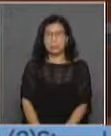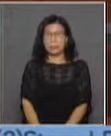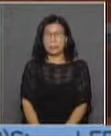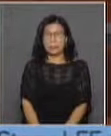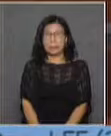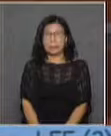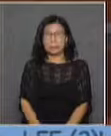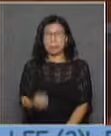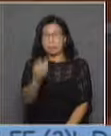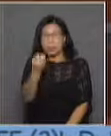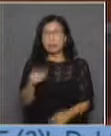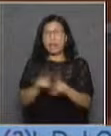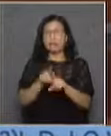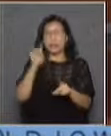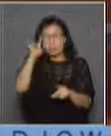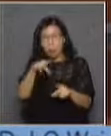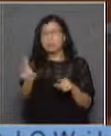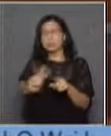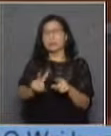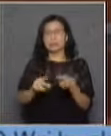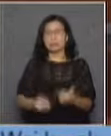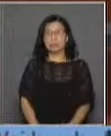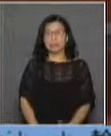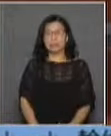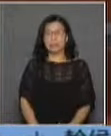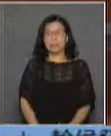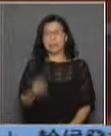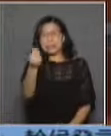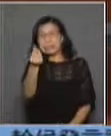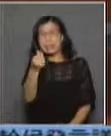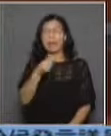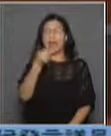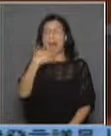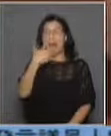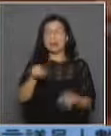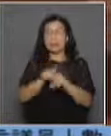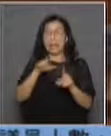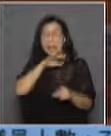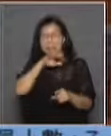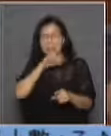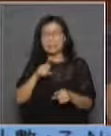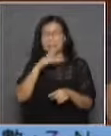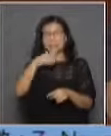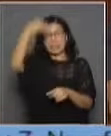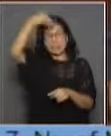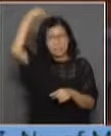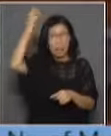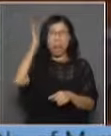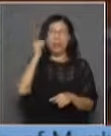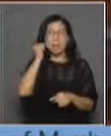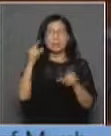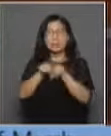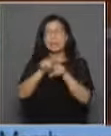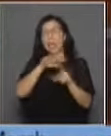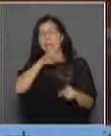你菜心又有毒啊，即係鹽都有假，哇，即係連師姑和尚都有假，主席家下真係